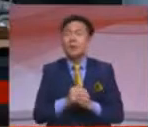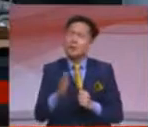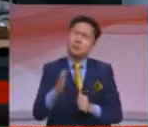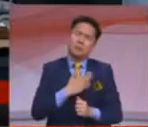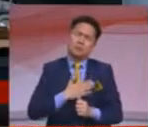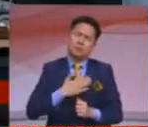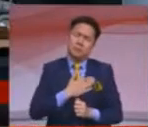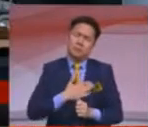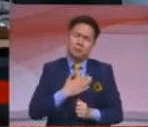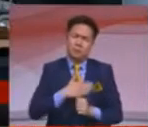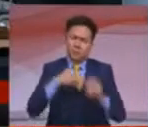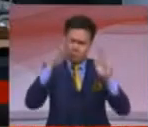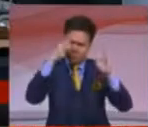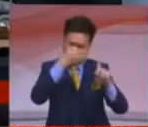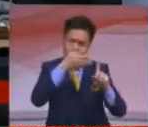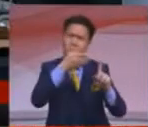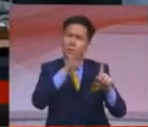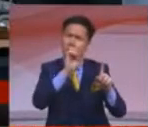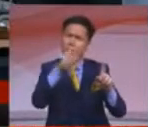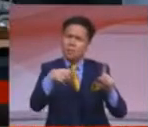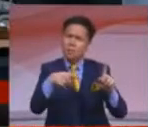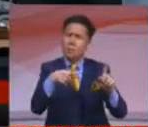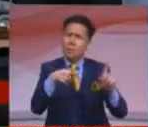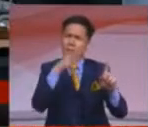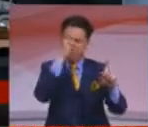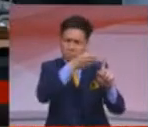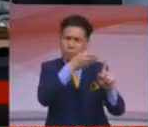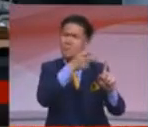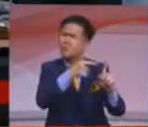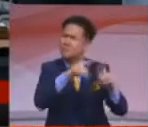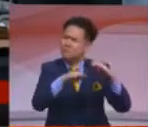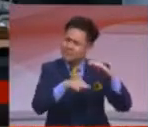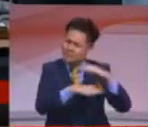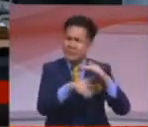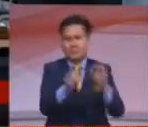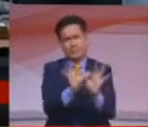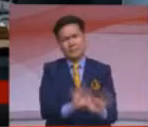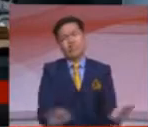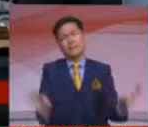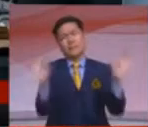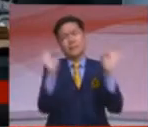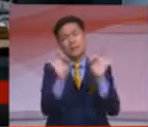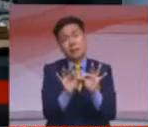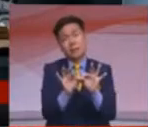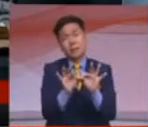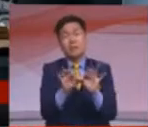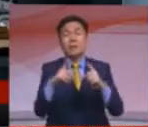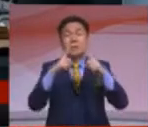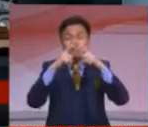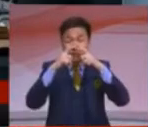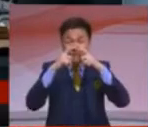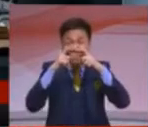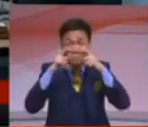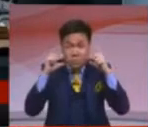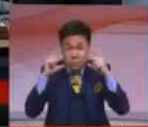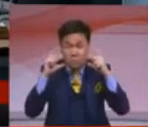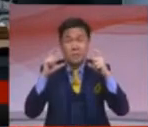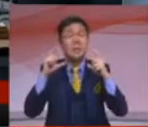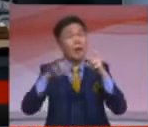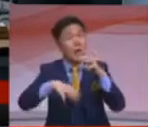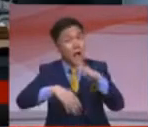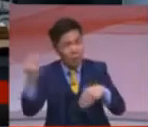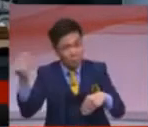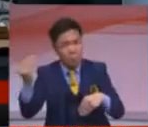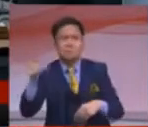mematuhi SOP ini. Ini merupakan SOP asas, iaitu memakai pelitup muka bila keluar